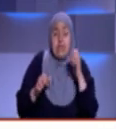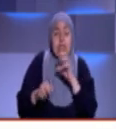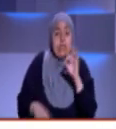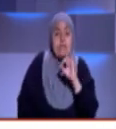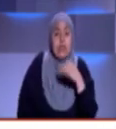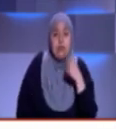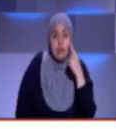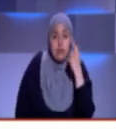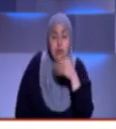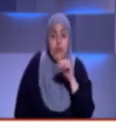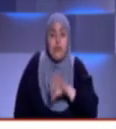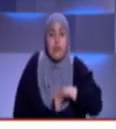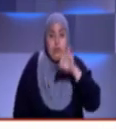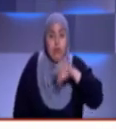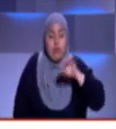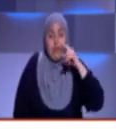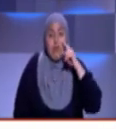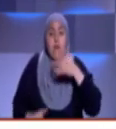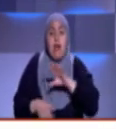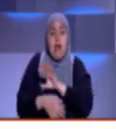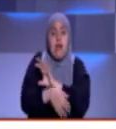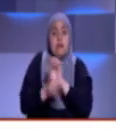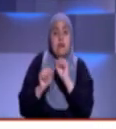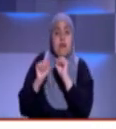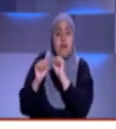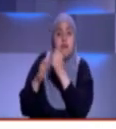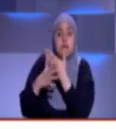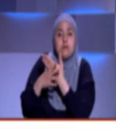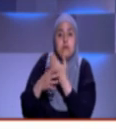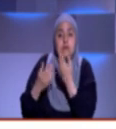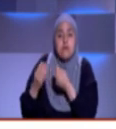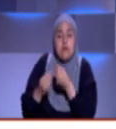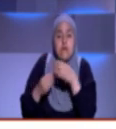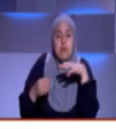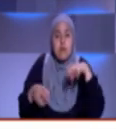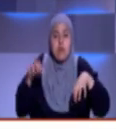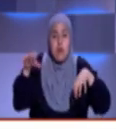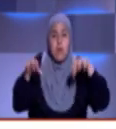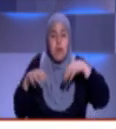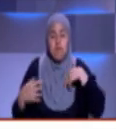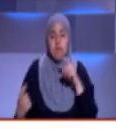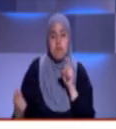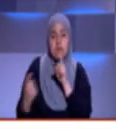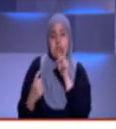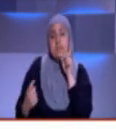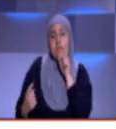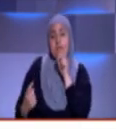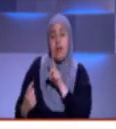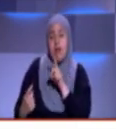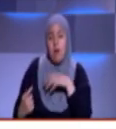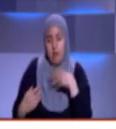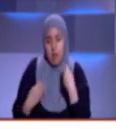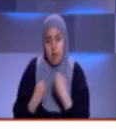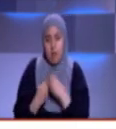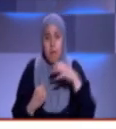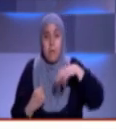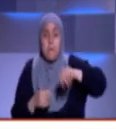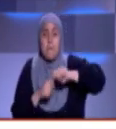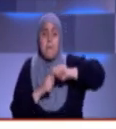وهناك قطاعات وأجهزة خاصة في الاستخبارات في دول معادية ودول مجاورة ودول